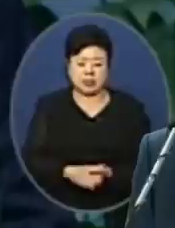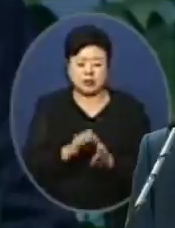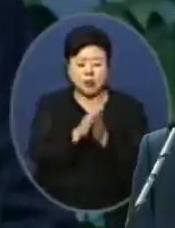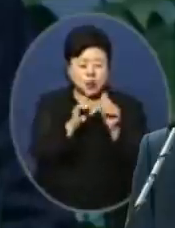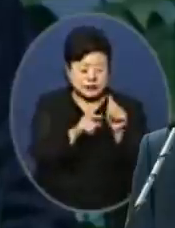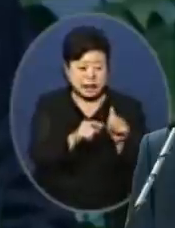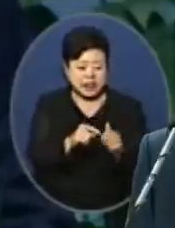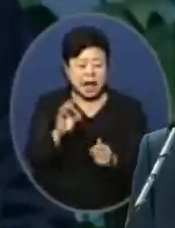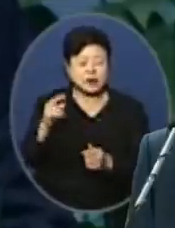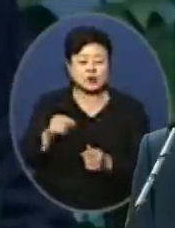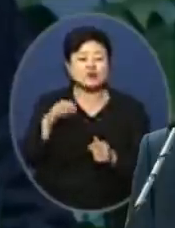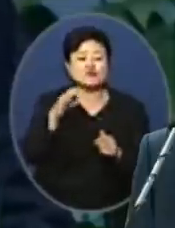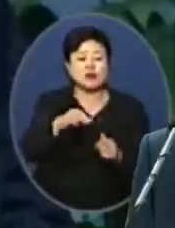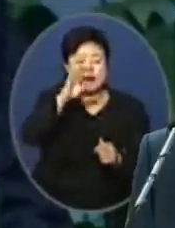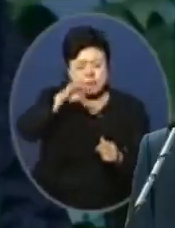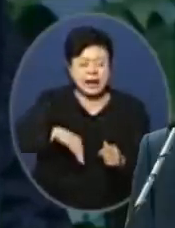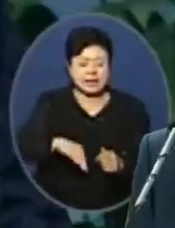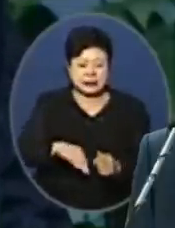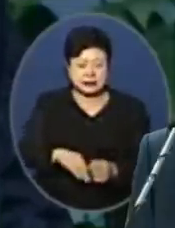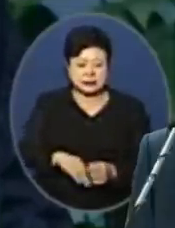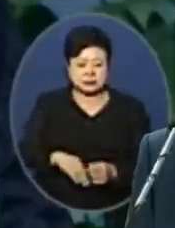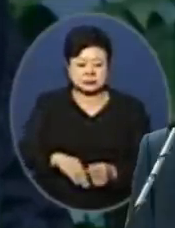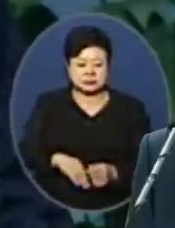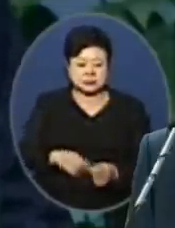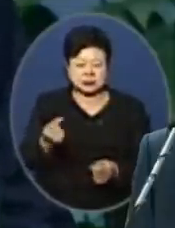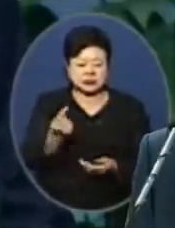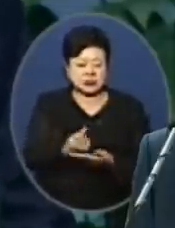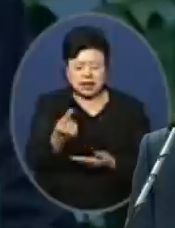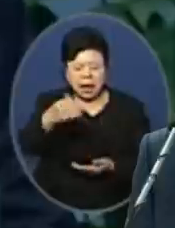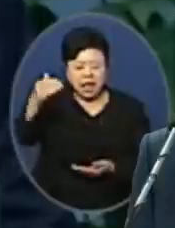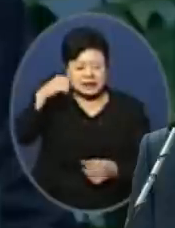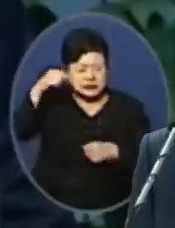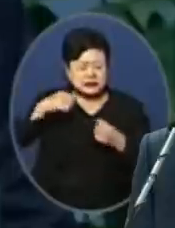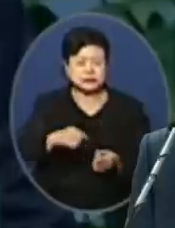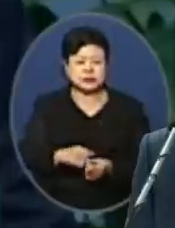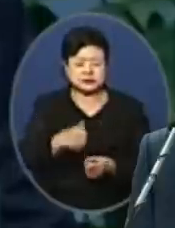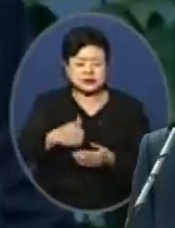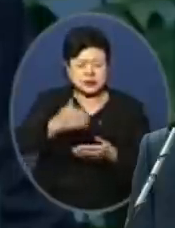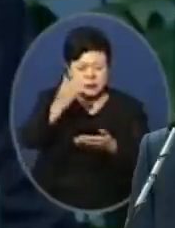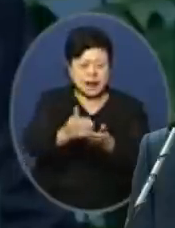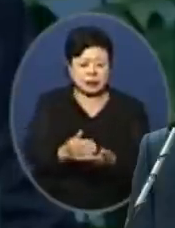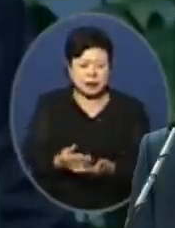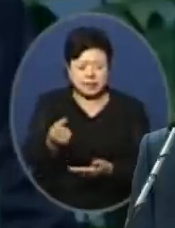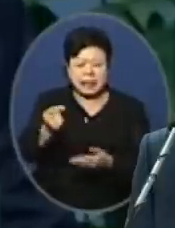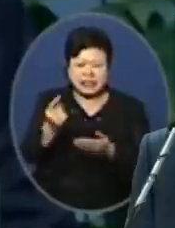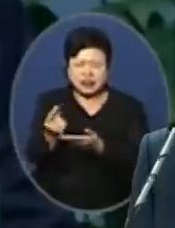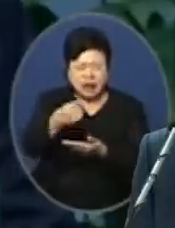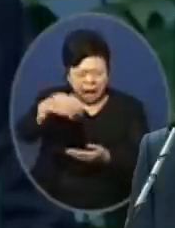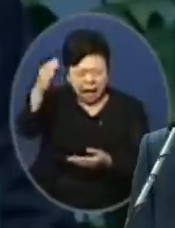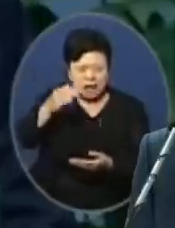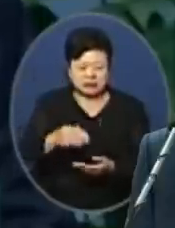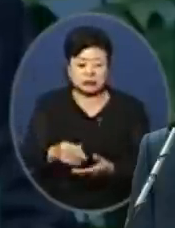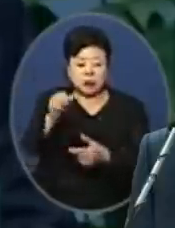모세와 아론을 불러서 빨리 나가라. 짐승도 한 마리 남겨놓지 말고 다 빨리 나가라.